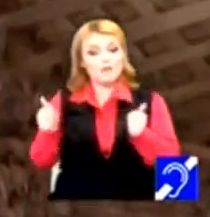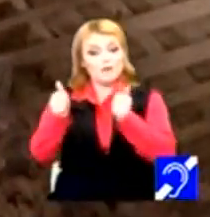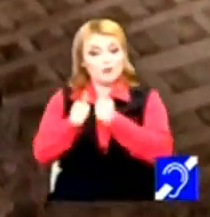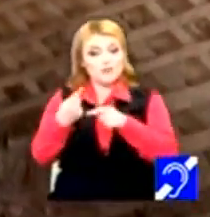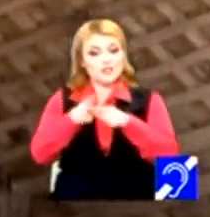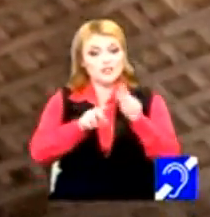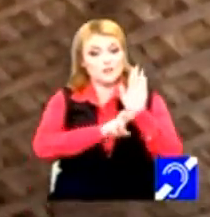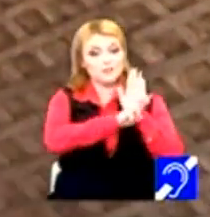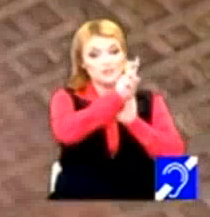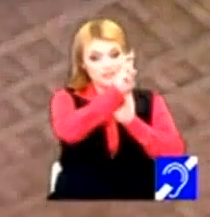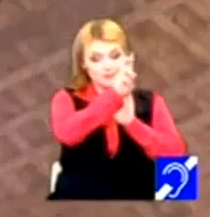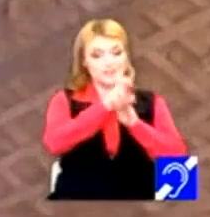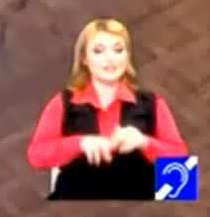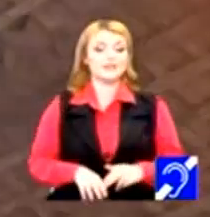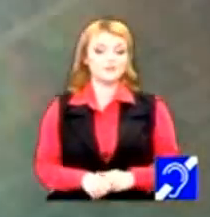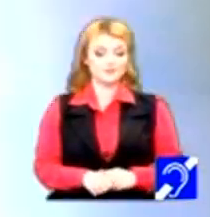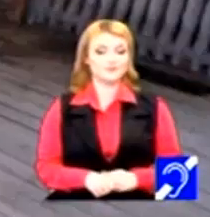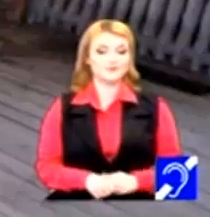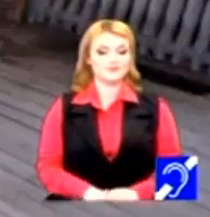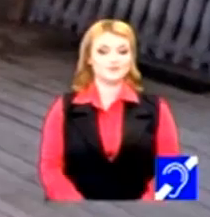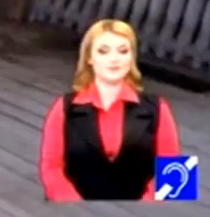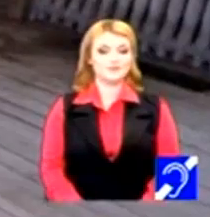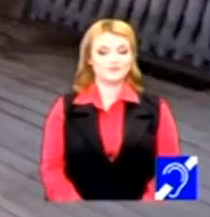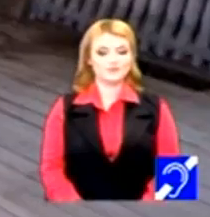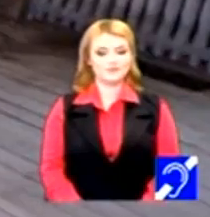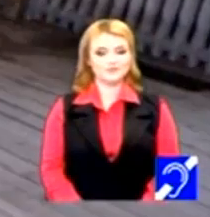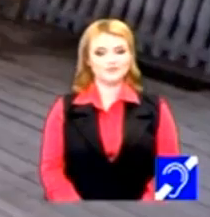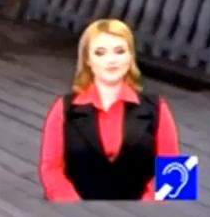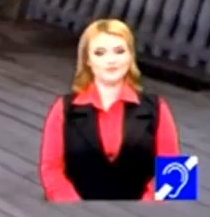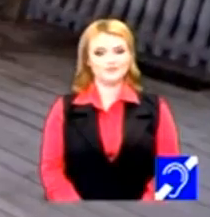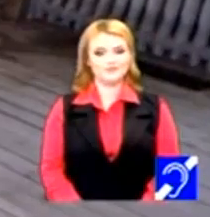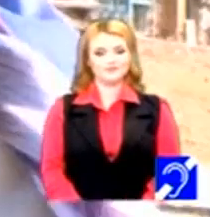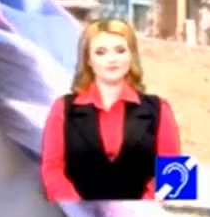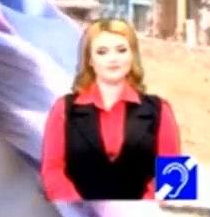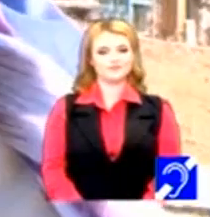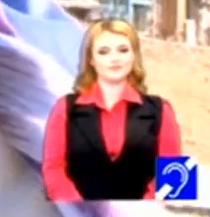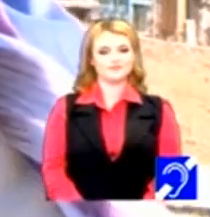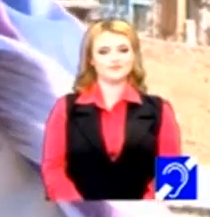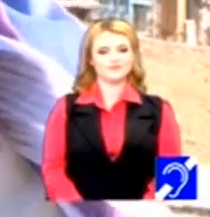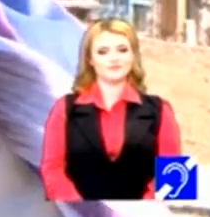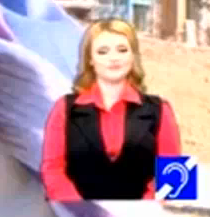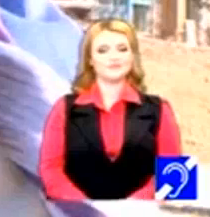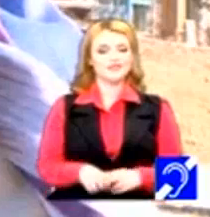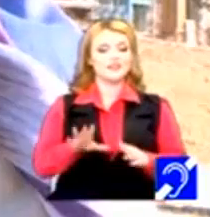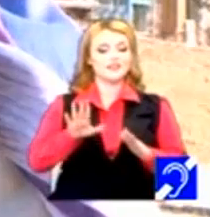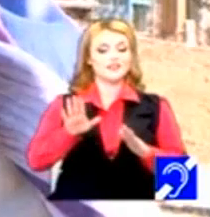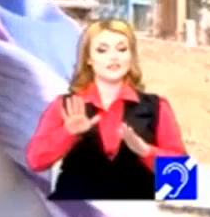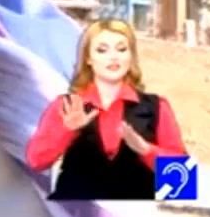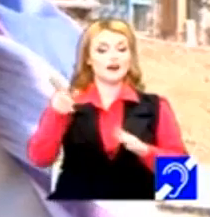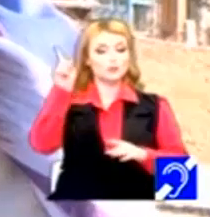de fapt, localitatea Vorniceni a început să-și construiască casele aici, unde se numește, chiar de atunci, se